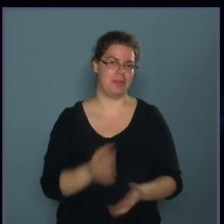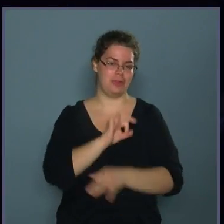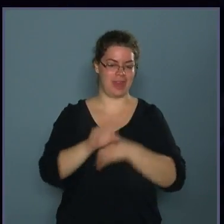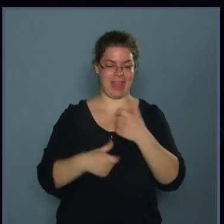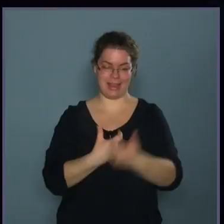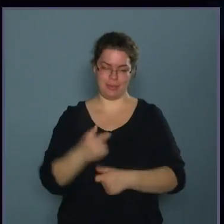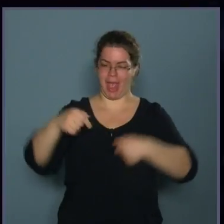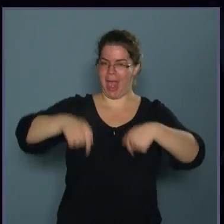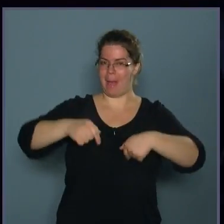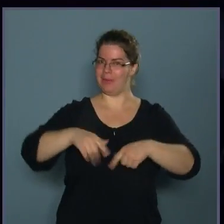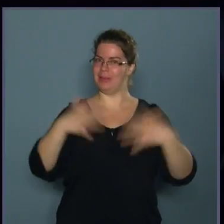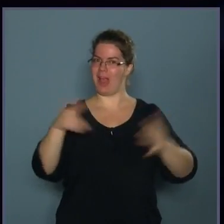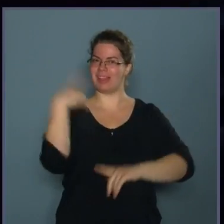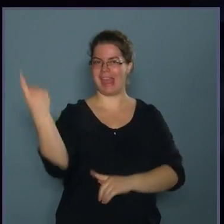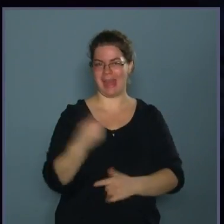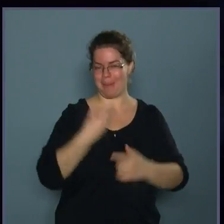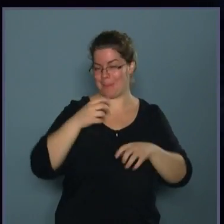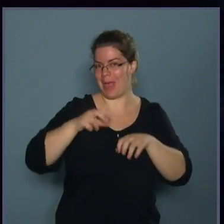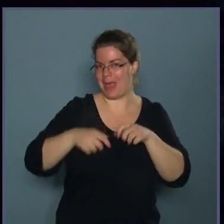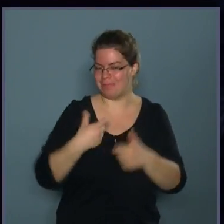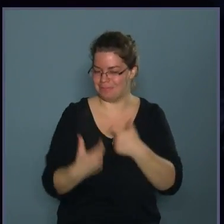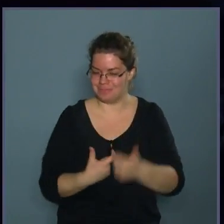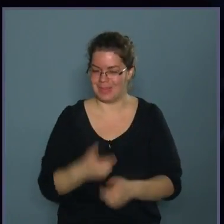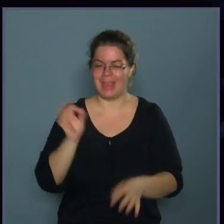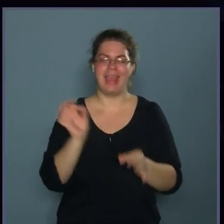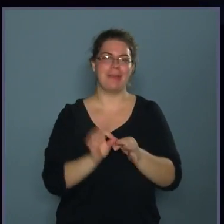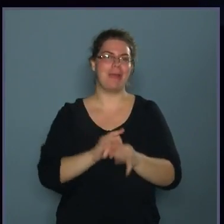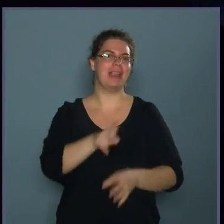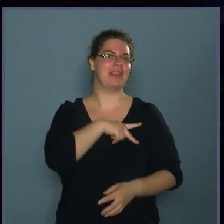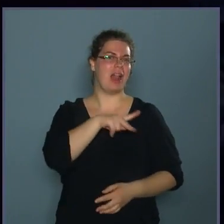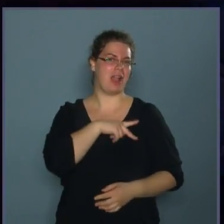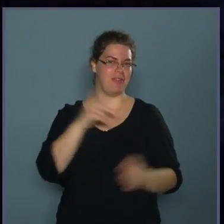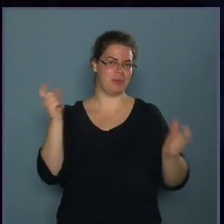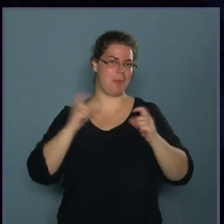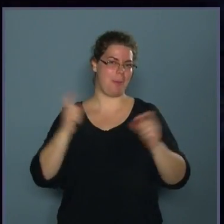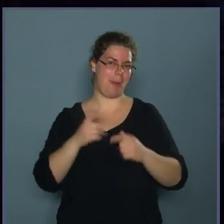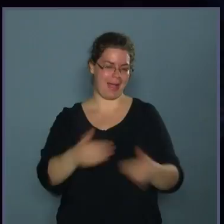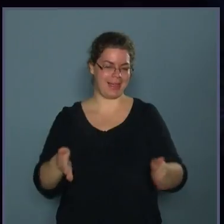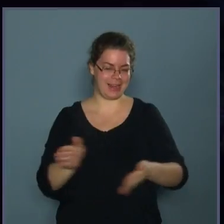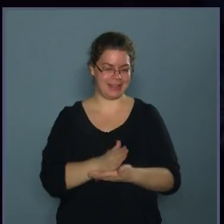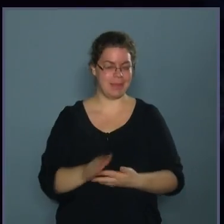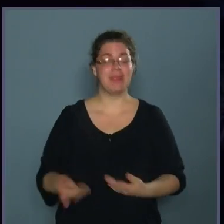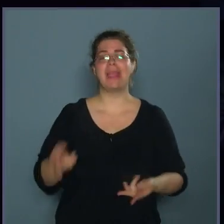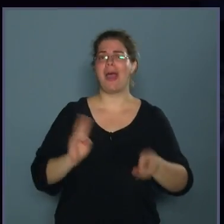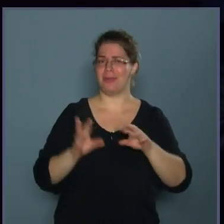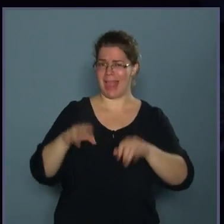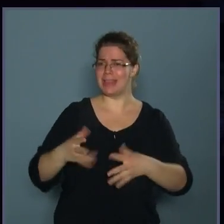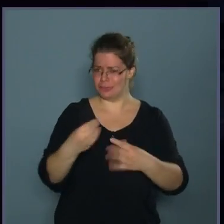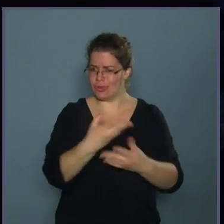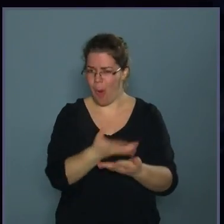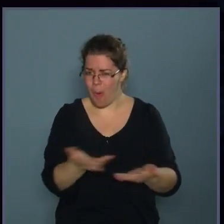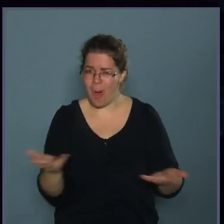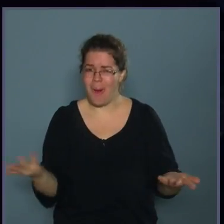tánclépéseimet ebben a nagy teremben tettem meg, éppen egy szalagolható bál keretében. Mint ahogy tették ezt meg nagyon